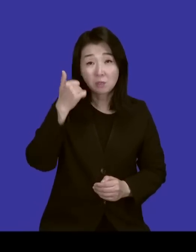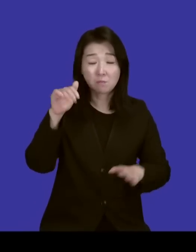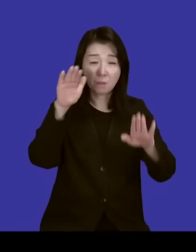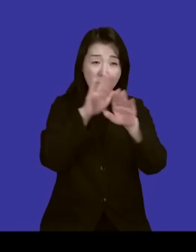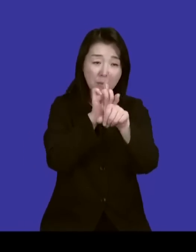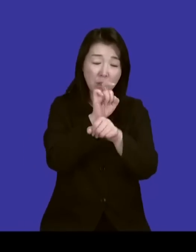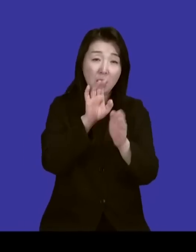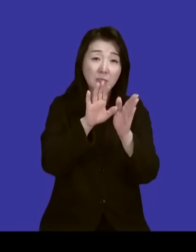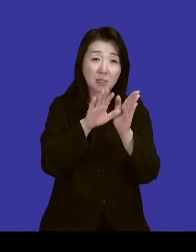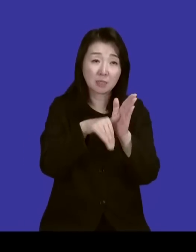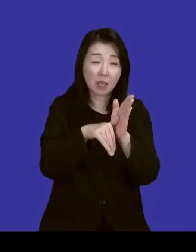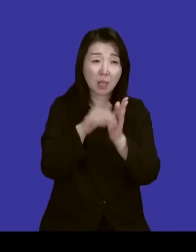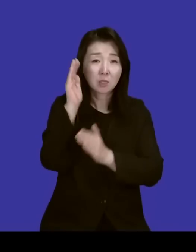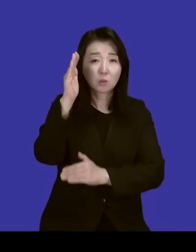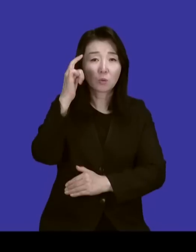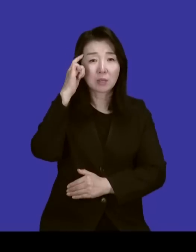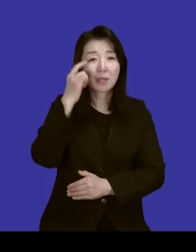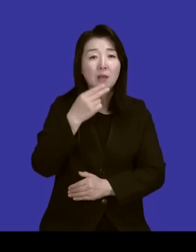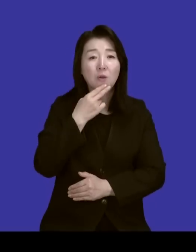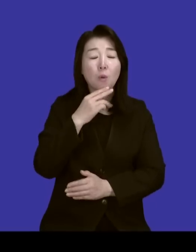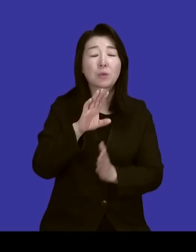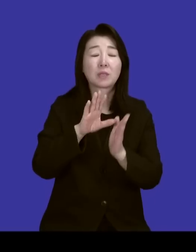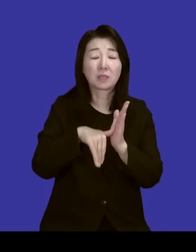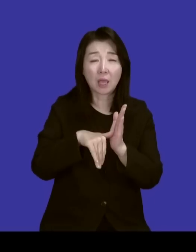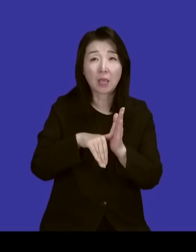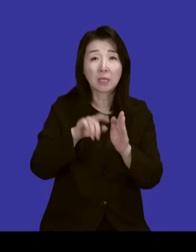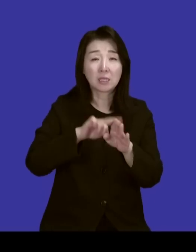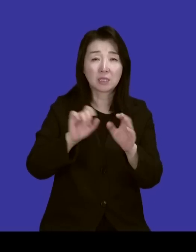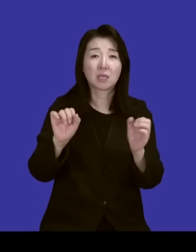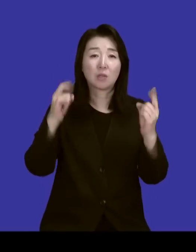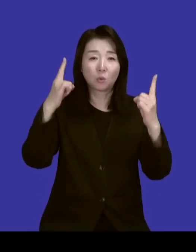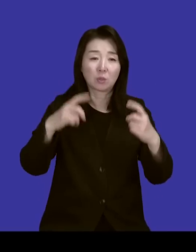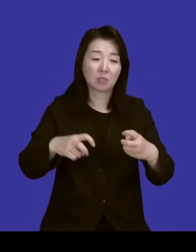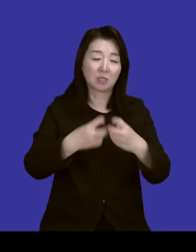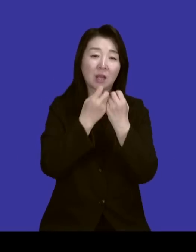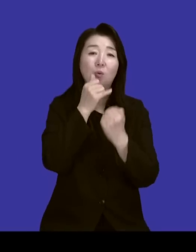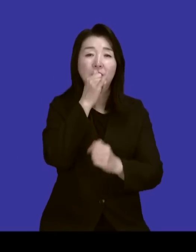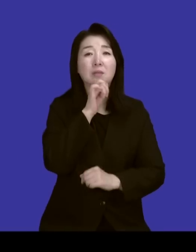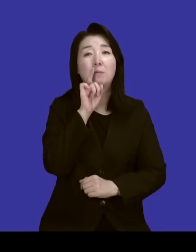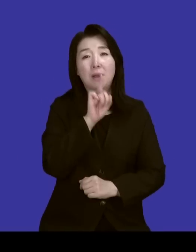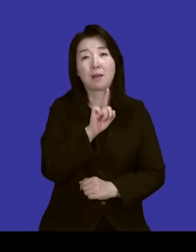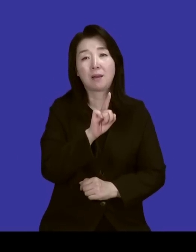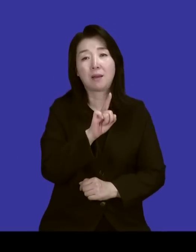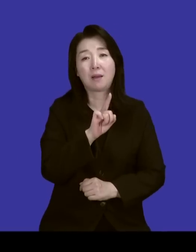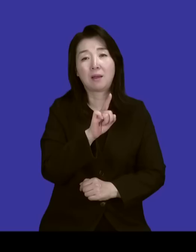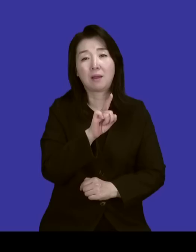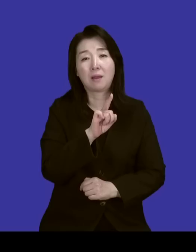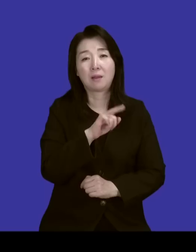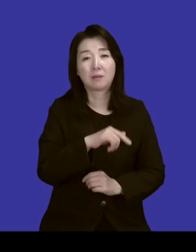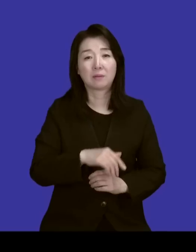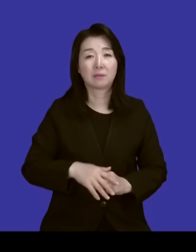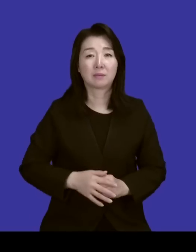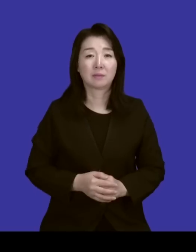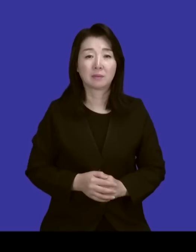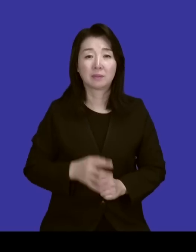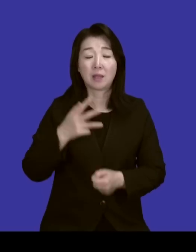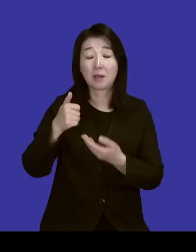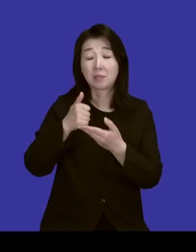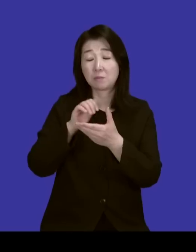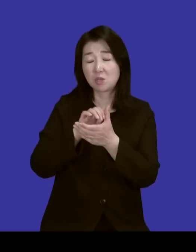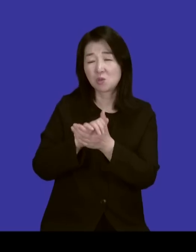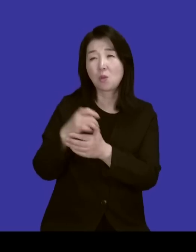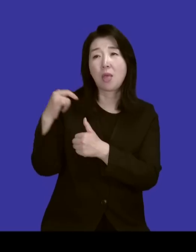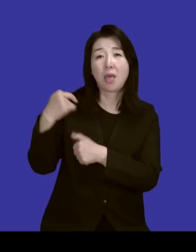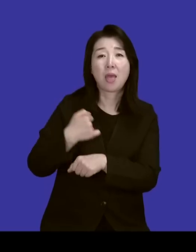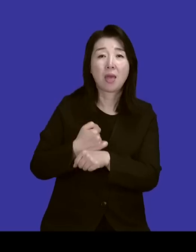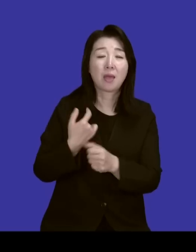할 때 그 동시간에 그 시간이 사고 났던 사고 났던 시간인 어. 거죠. 나중에 알고 보니 그때가 사고 났던 시간이었어요. 네. 하나님이 기도를 시킨